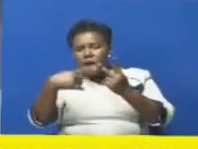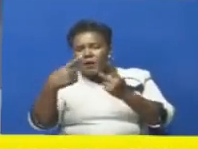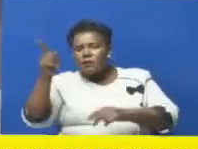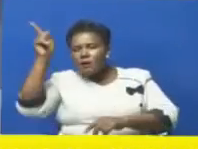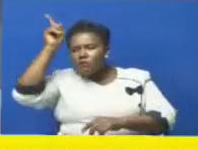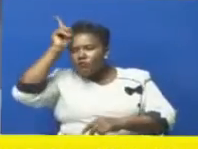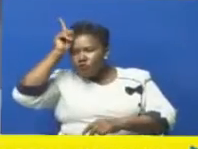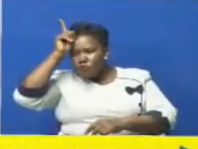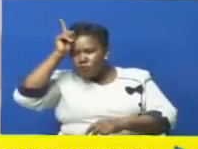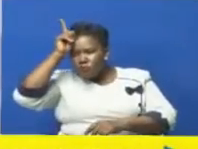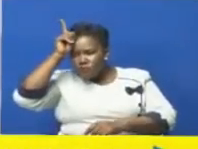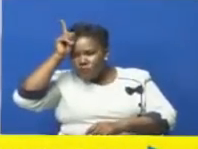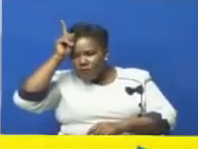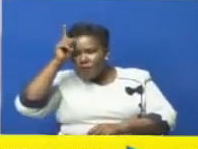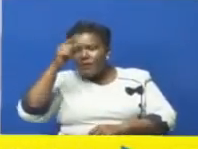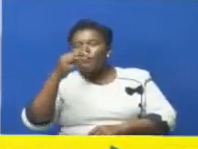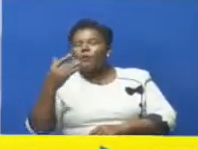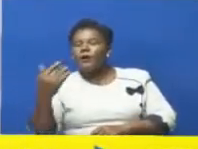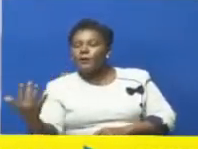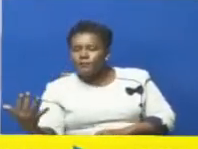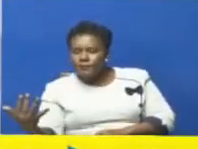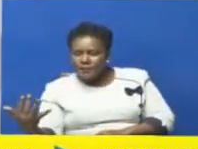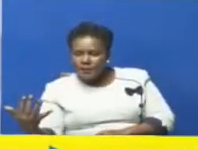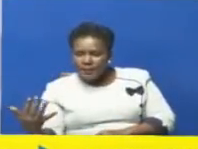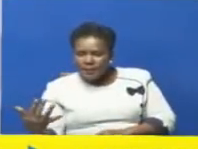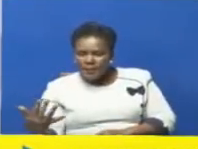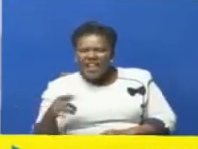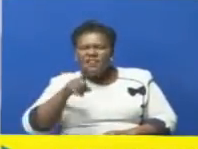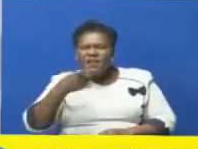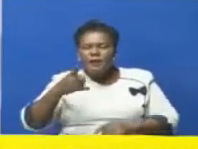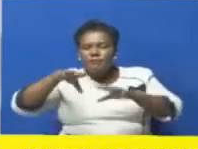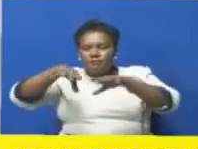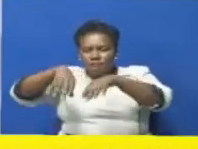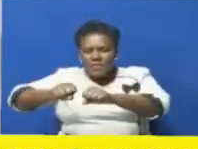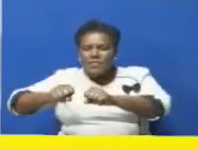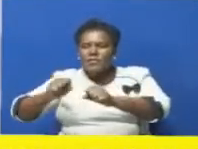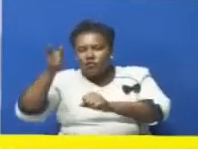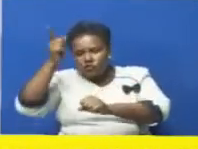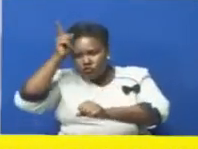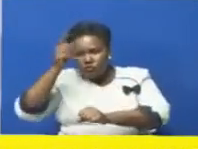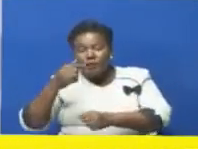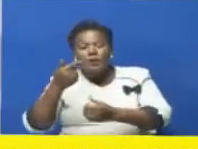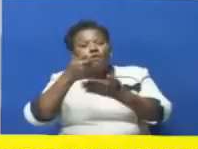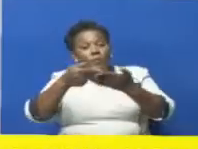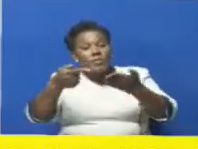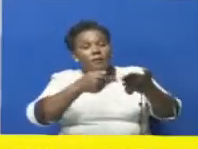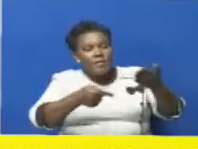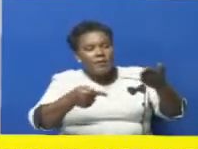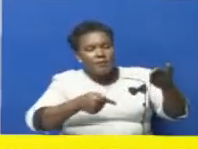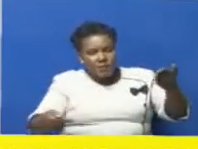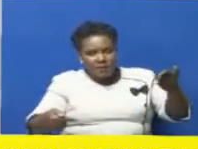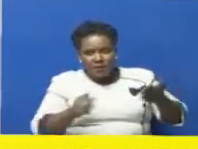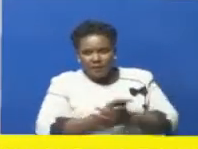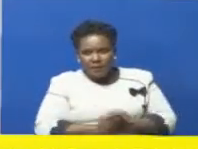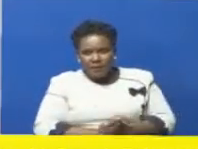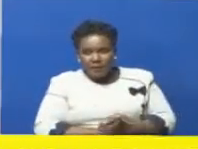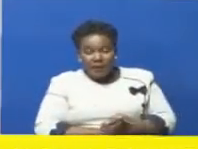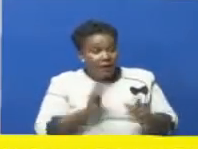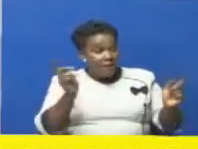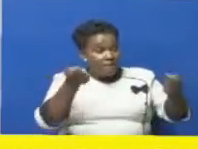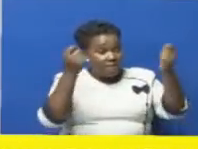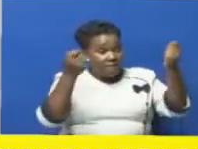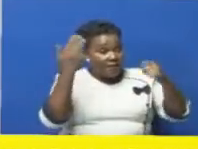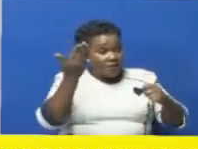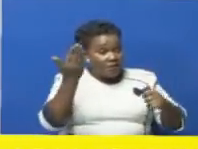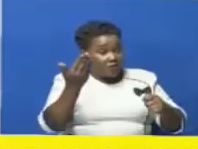Ruaha ni akina nani? Idadi ya ng'ombe, lakini wamiliki wa ng'ombe hao ni akina nani? Kwa majina. Na yeyote mfugaji atakaye